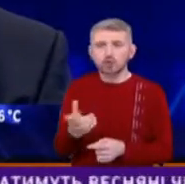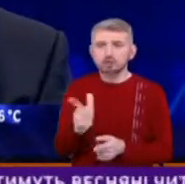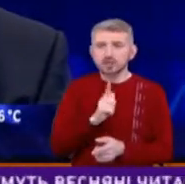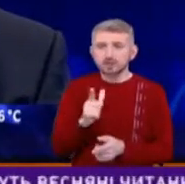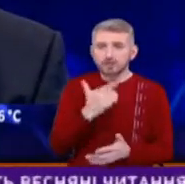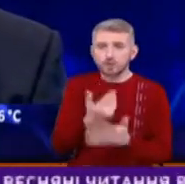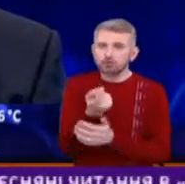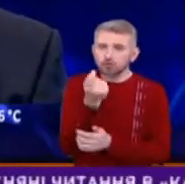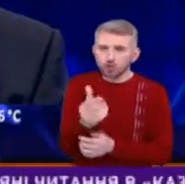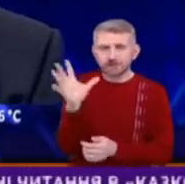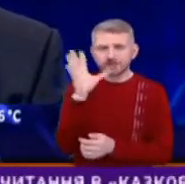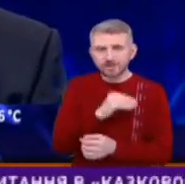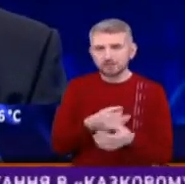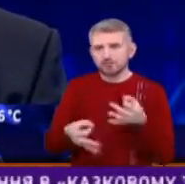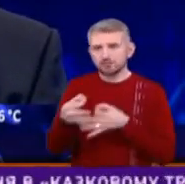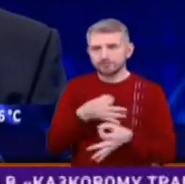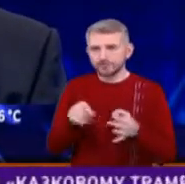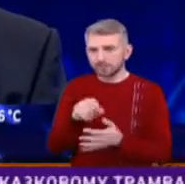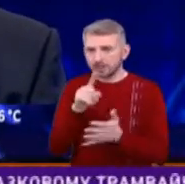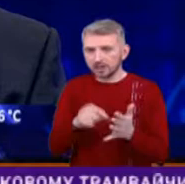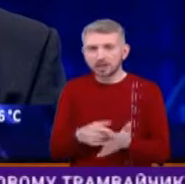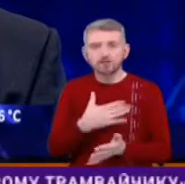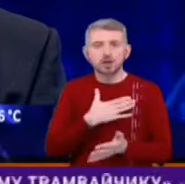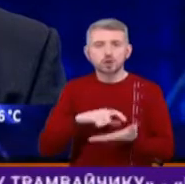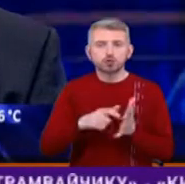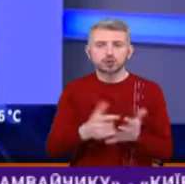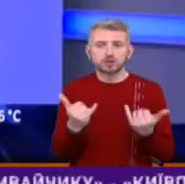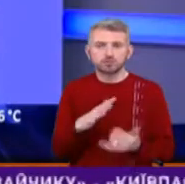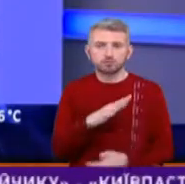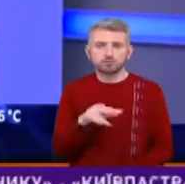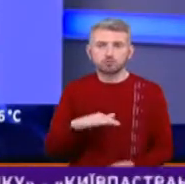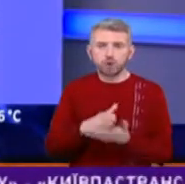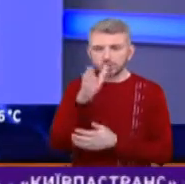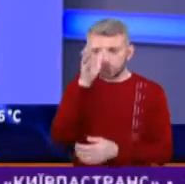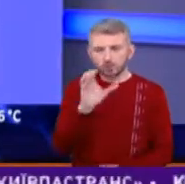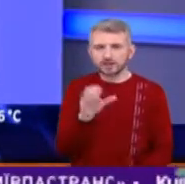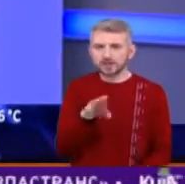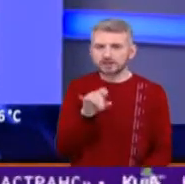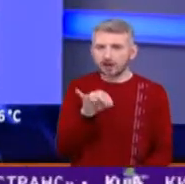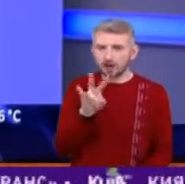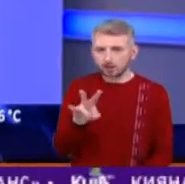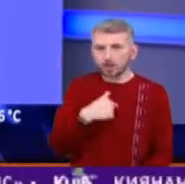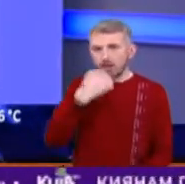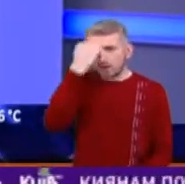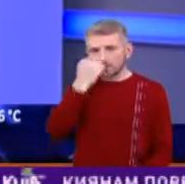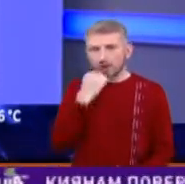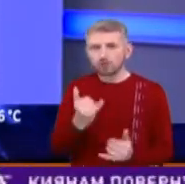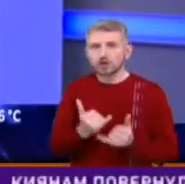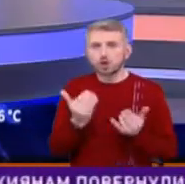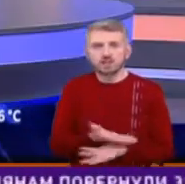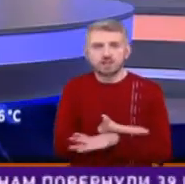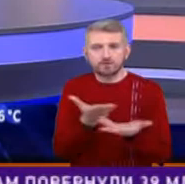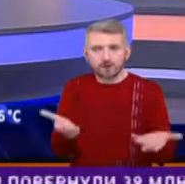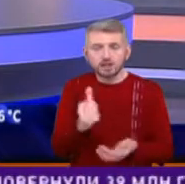хоч трошки, але встигли його зачепити. Нагадаю, що в нас в студії в цей момент був політолог Сергій Таран. Я дякую, шановні, вам.